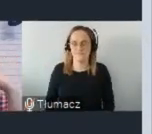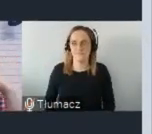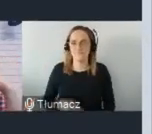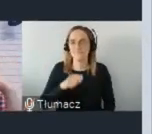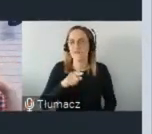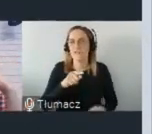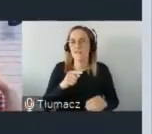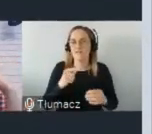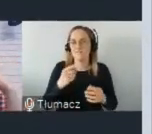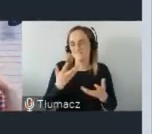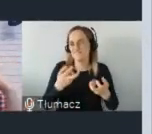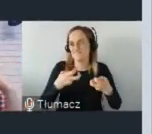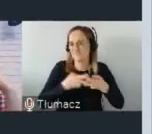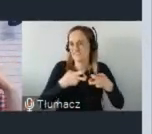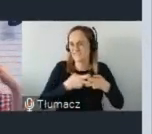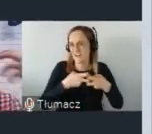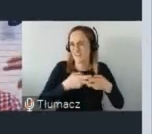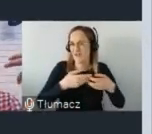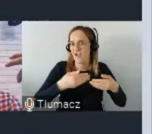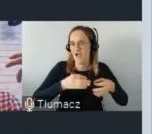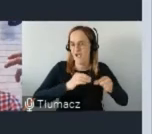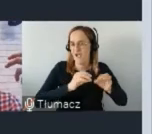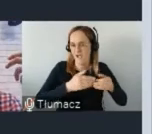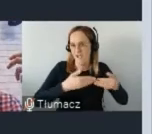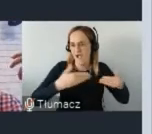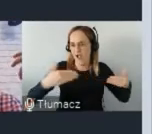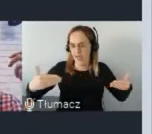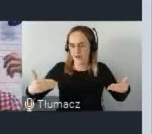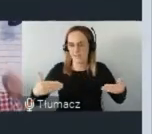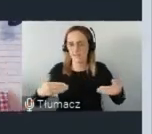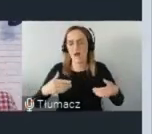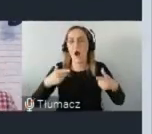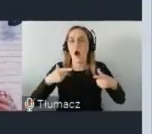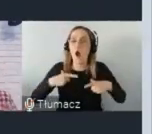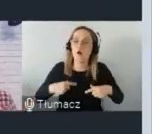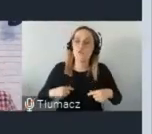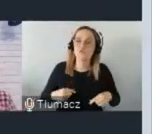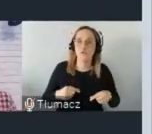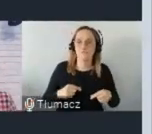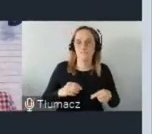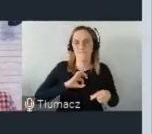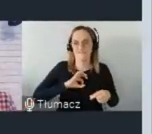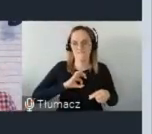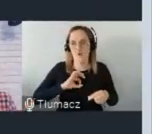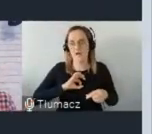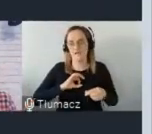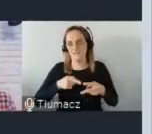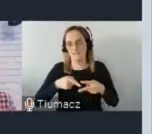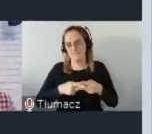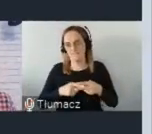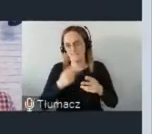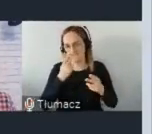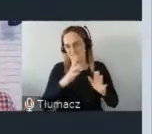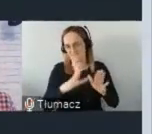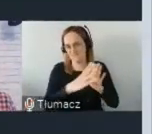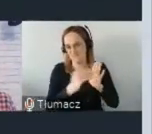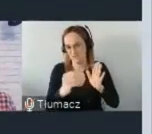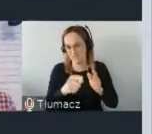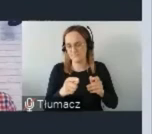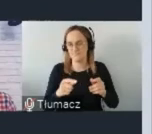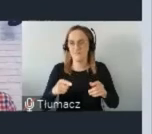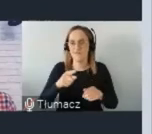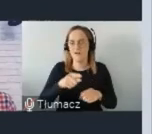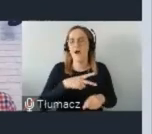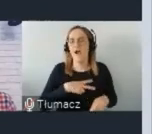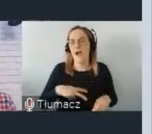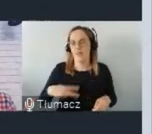galeriami wiąże się to, że właśnie uczestnicy przychodzą ze sprzętem. Tu akurat macie zrzut ekranu z galerii w Kanadzie, w